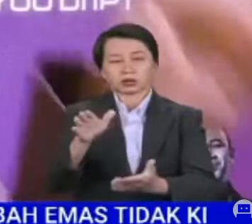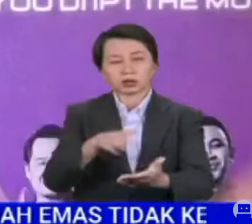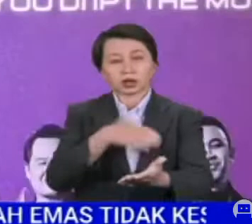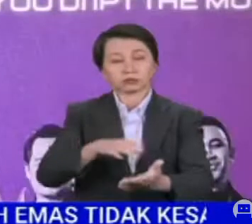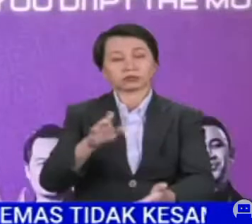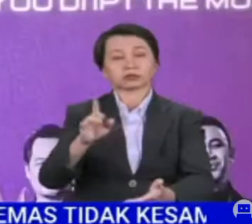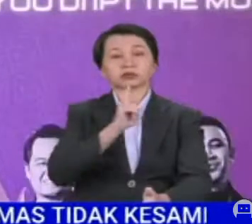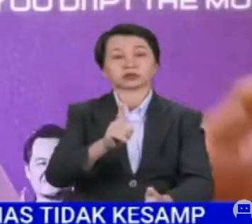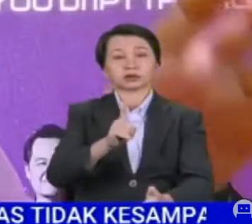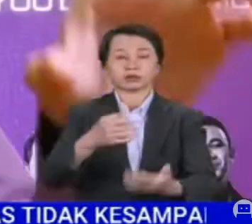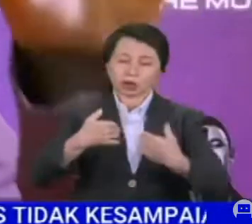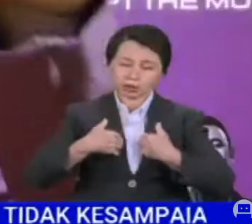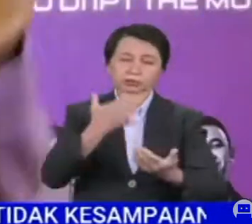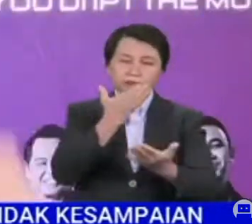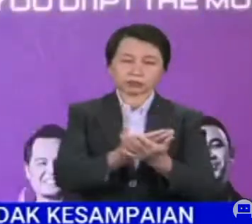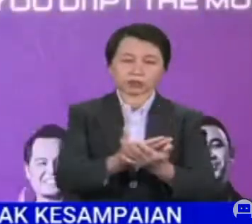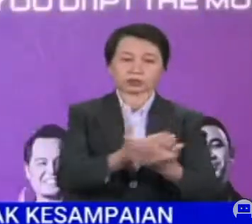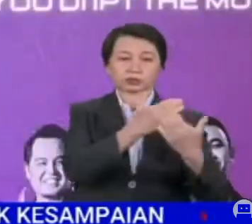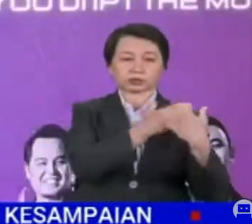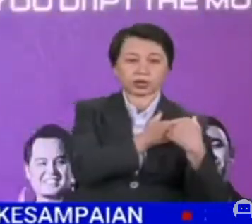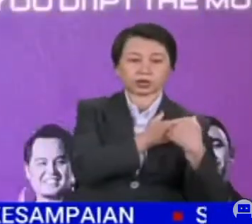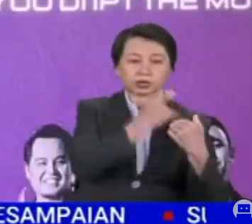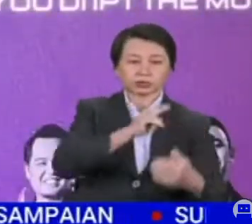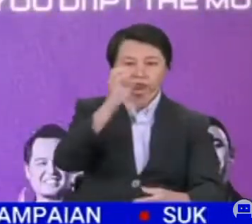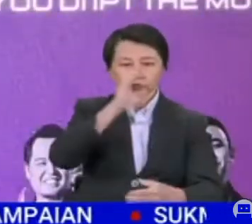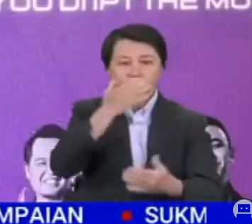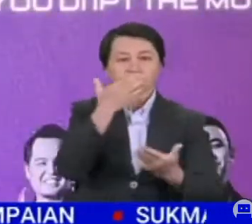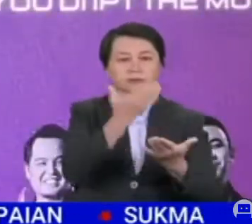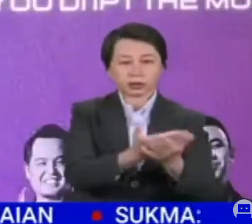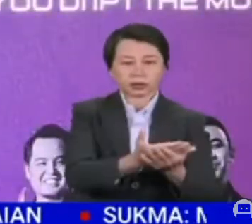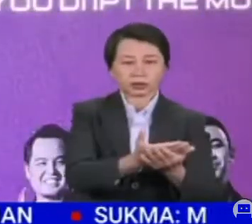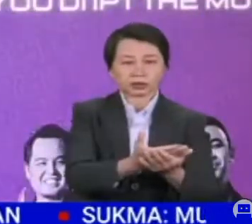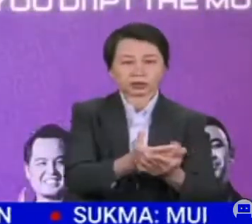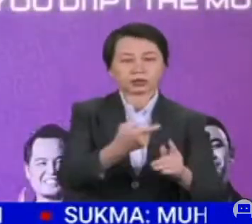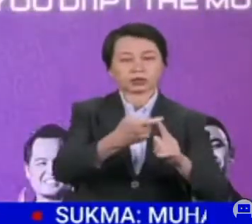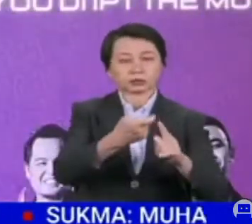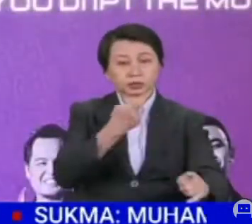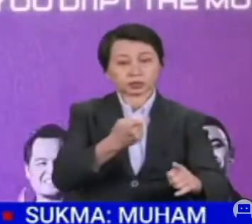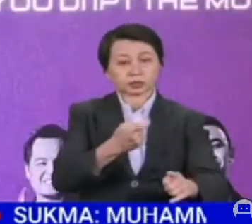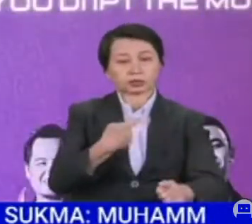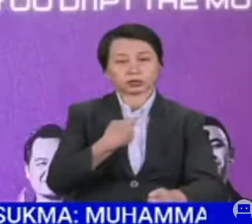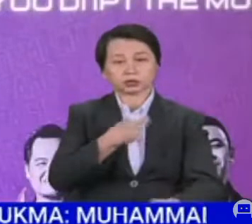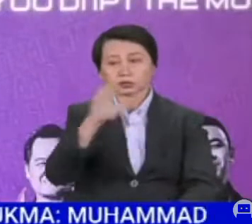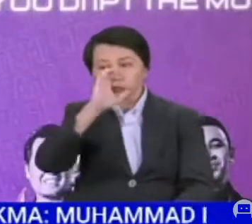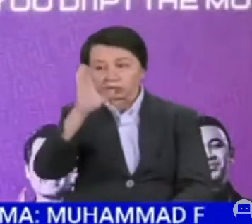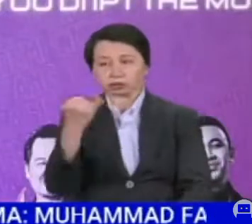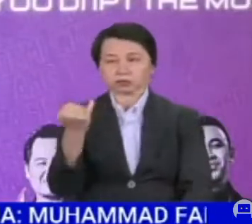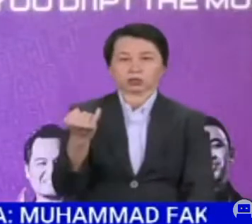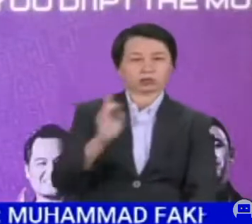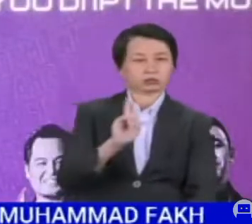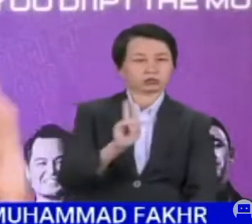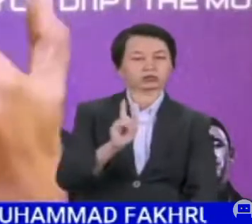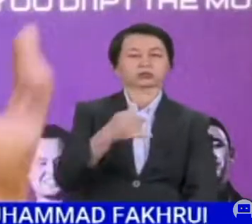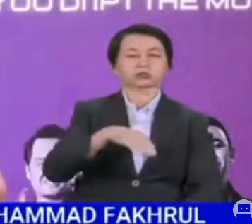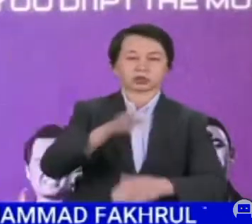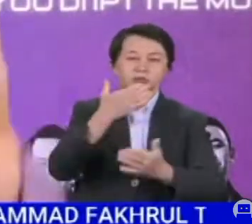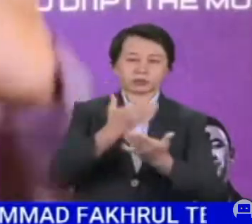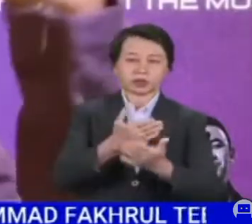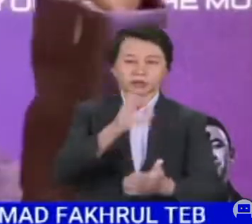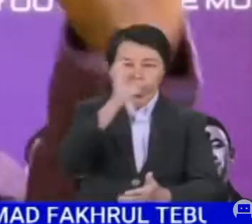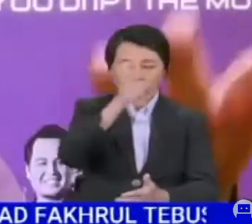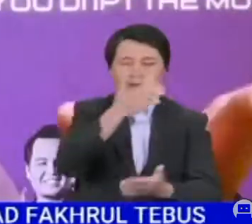ada kebaikan. Tanggungjawab kita untuk mencari kebaikan tersebut. Daripada kita mencari keburukan tu, lebih baik kita